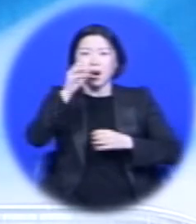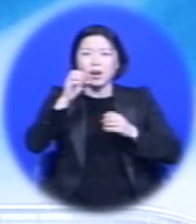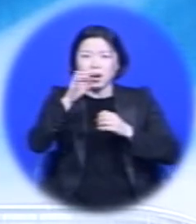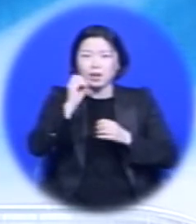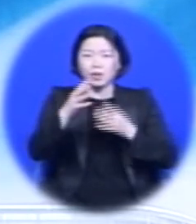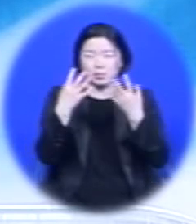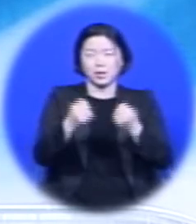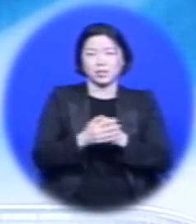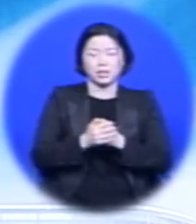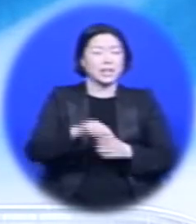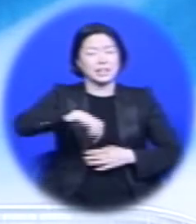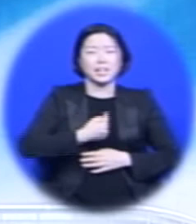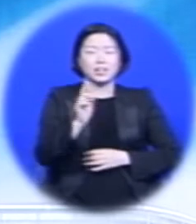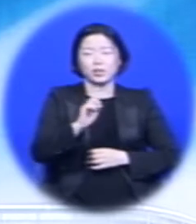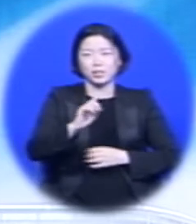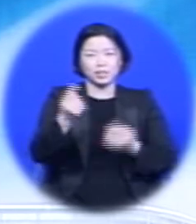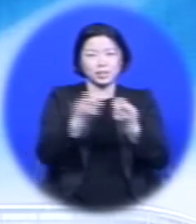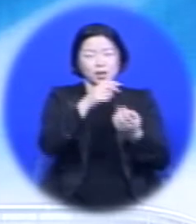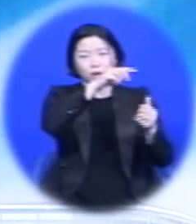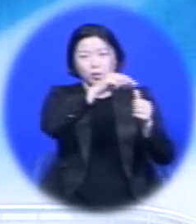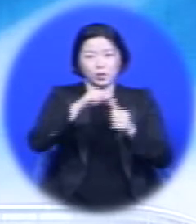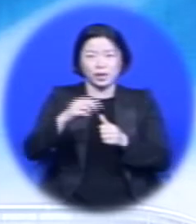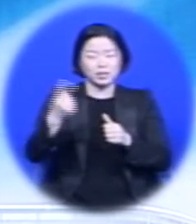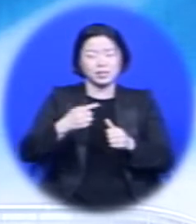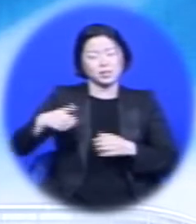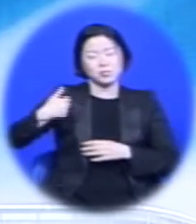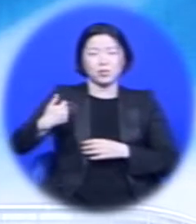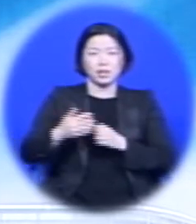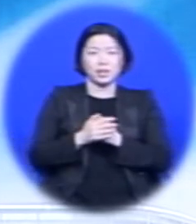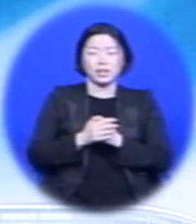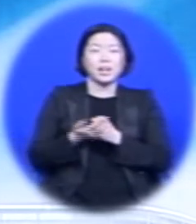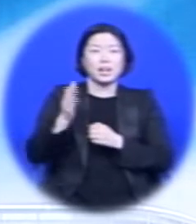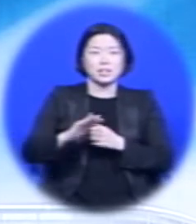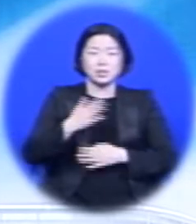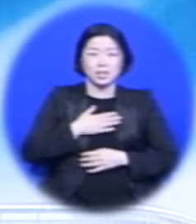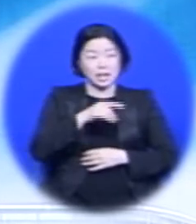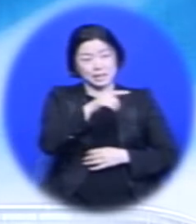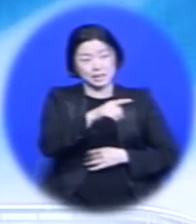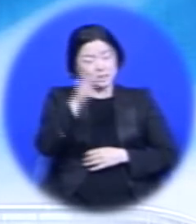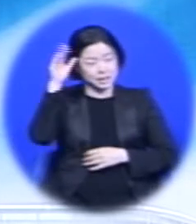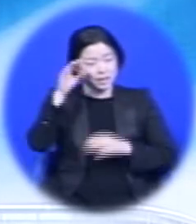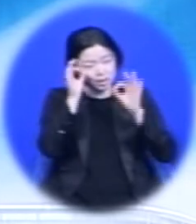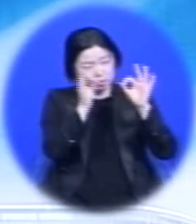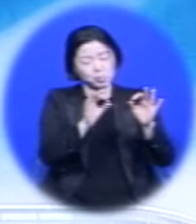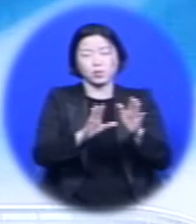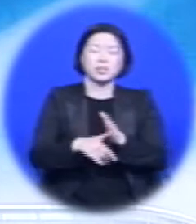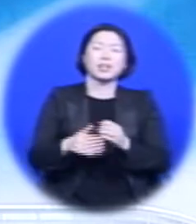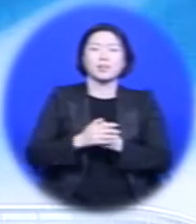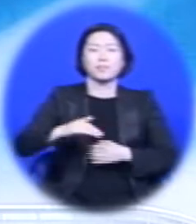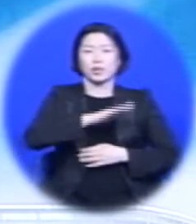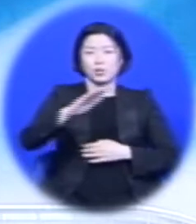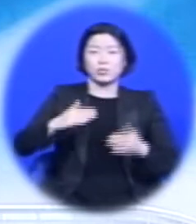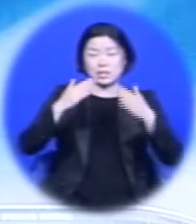자기가 어떻게 왔는지를 모르는 것 같아요. 네. 그러나 제가 그 개를 이렇게 보면서 우리